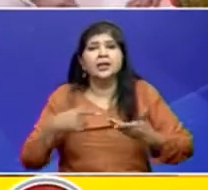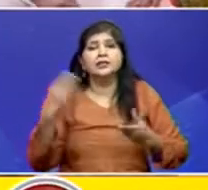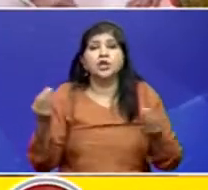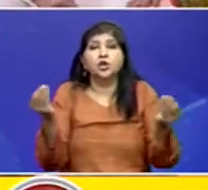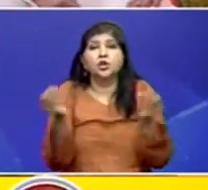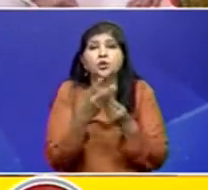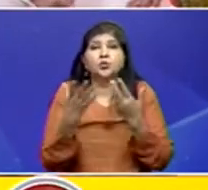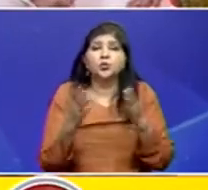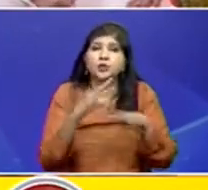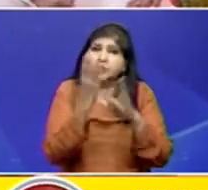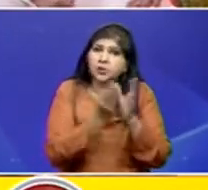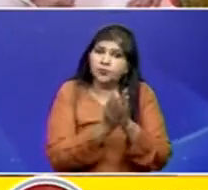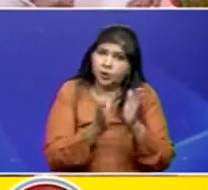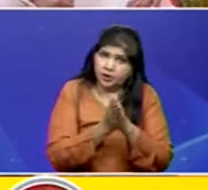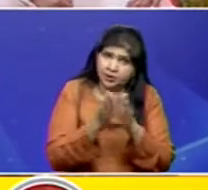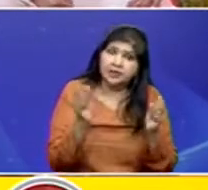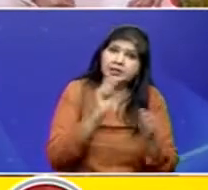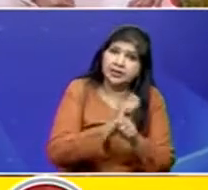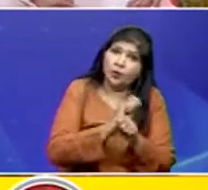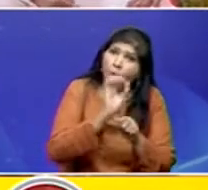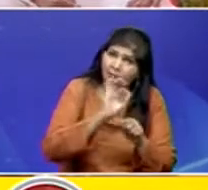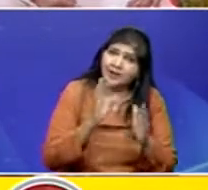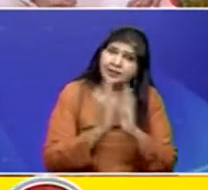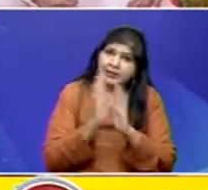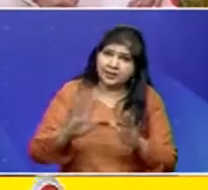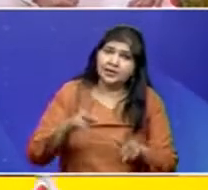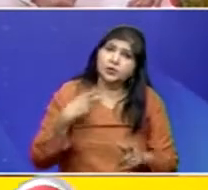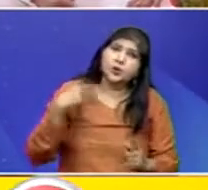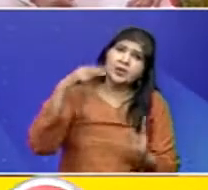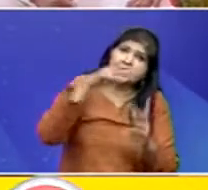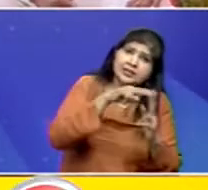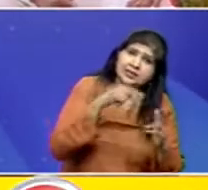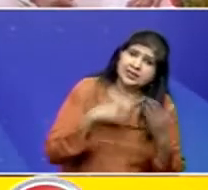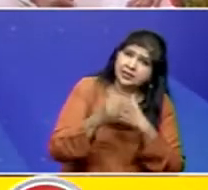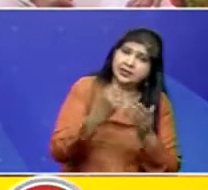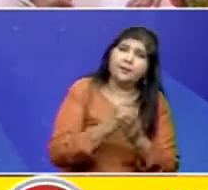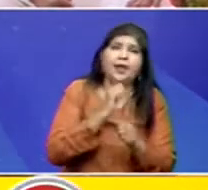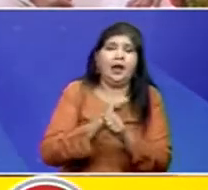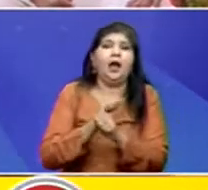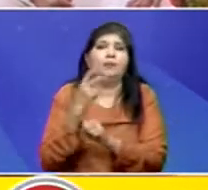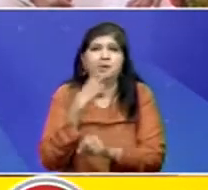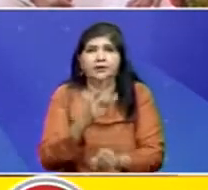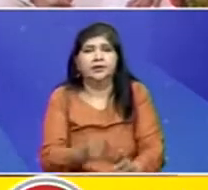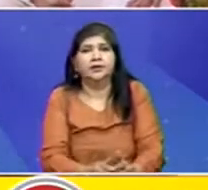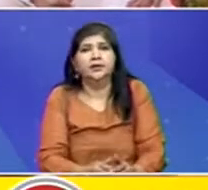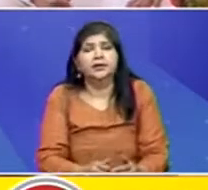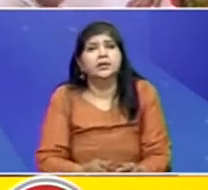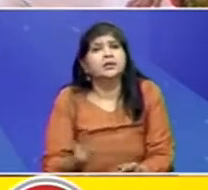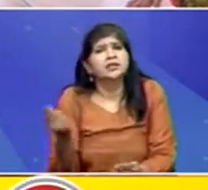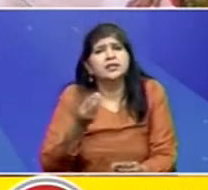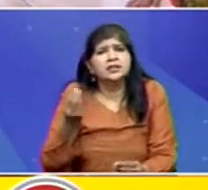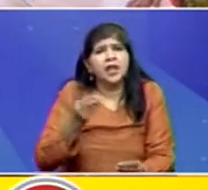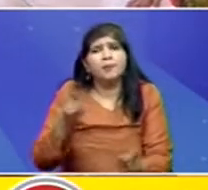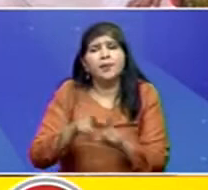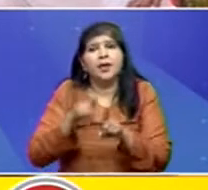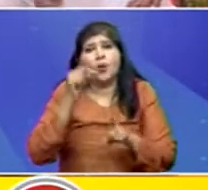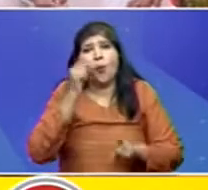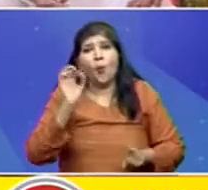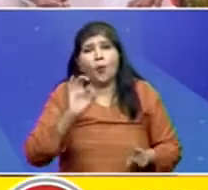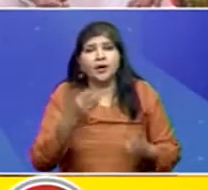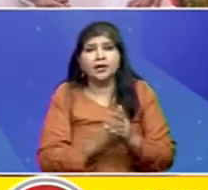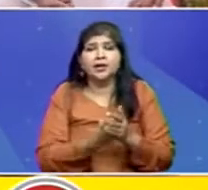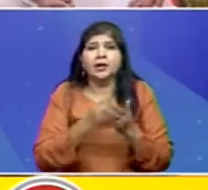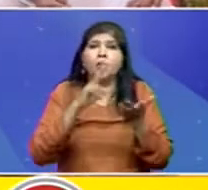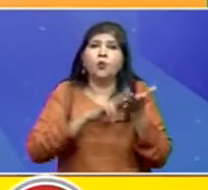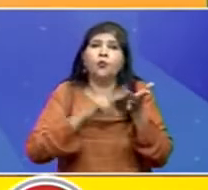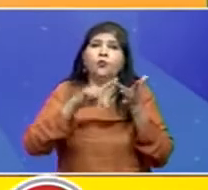और संगठन भी हैं जो इस दिशा में प्रेणादाई काम कर रहे हैं ऐसी एक संस्ता है वाइस